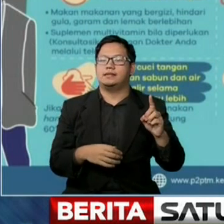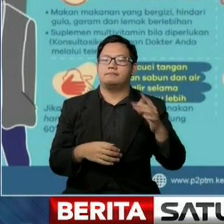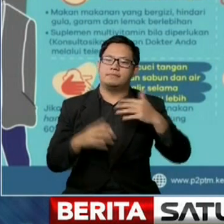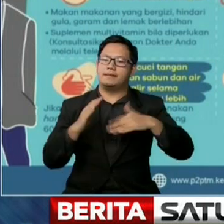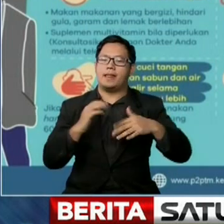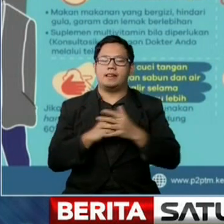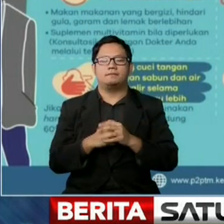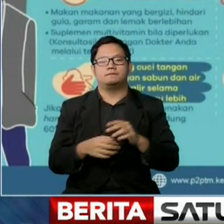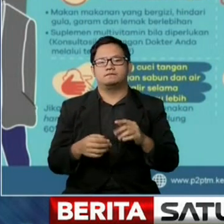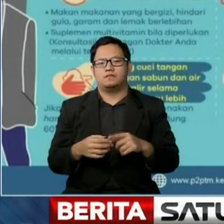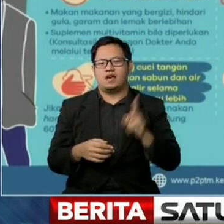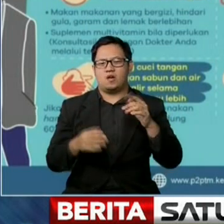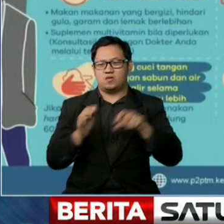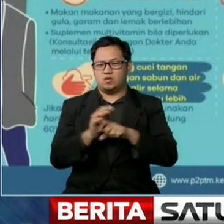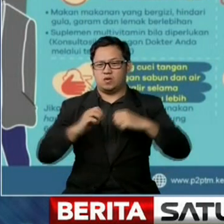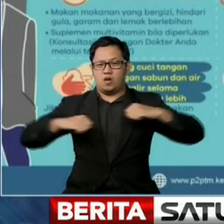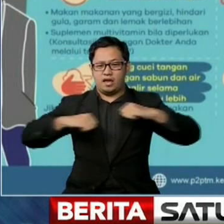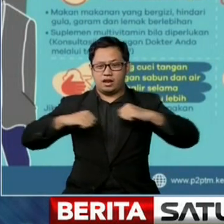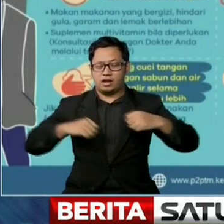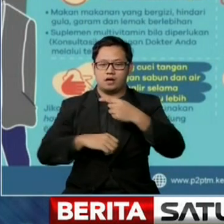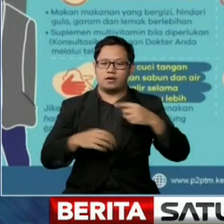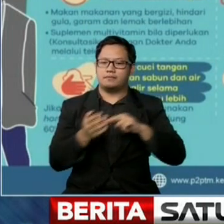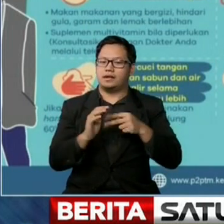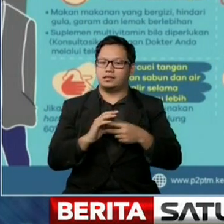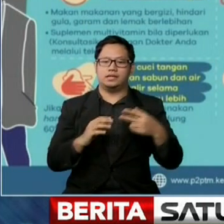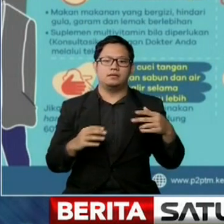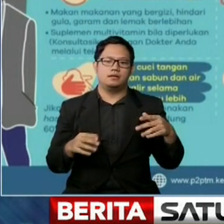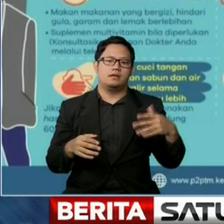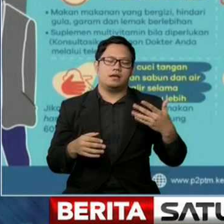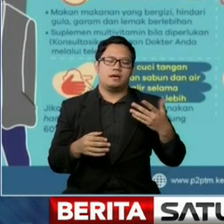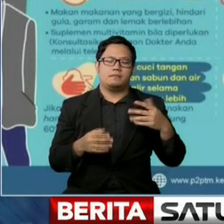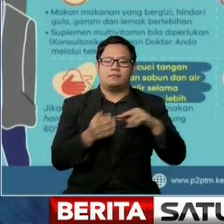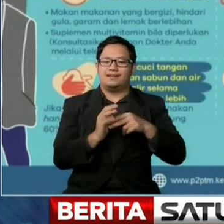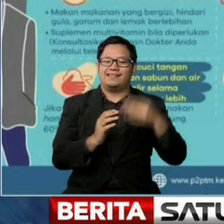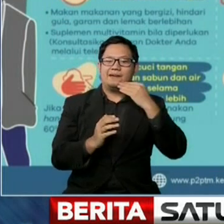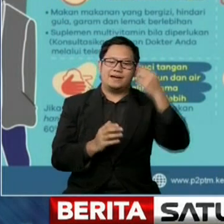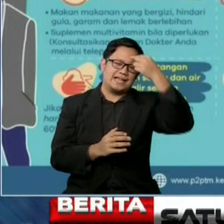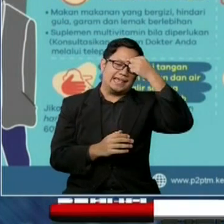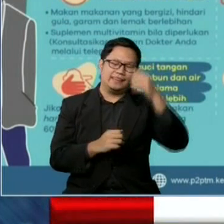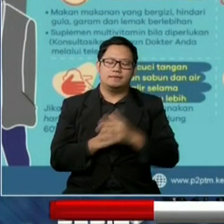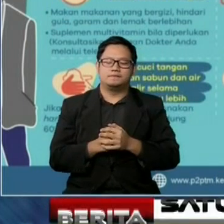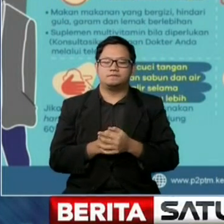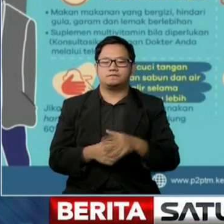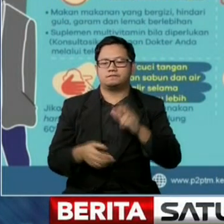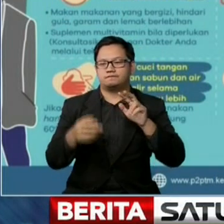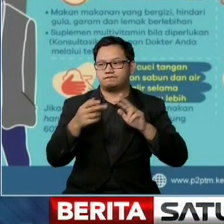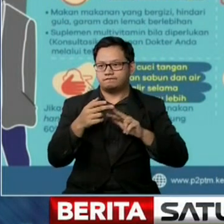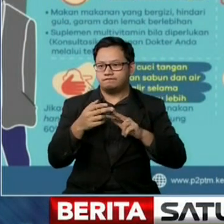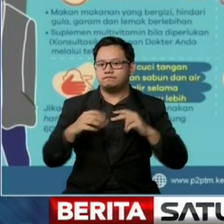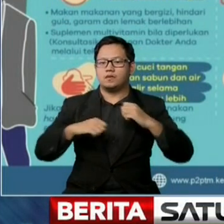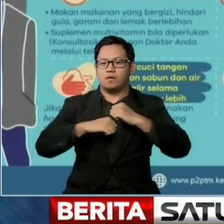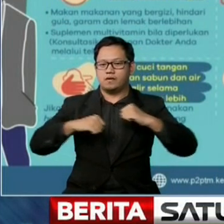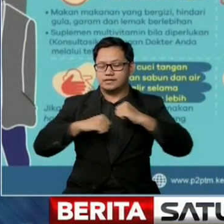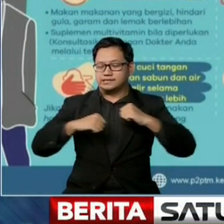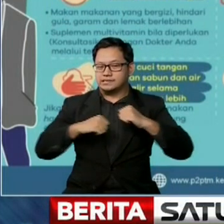kurang gerak tentu akan menurunkan imunitas tubuh sehingga meningkatkan risiko terinfeksi Virus aktivitas fisik dan olahraga